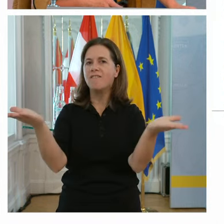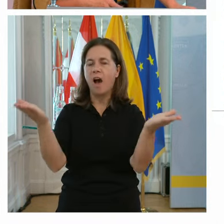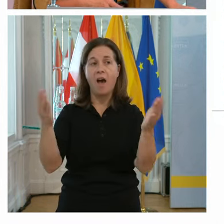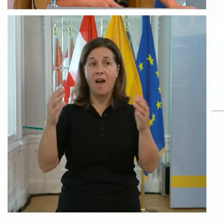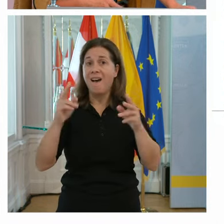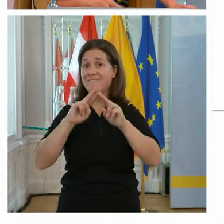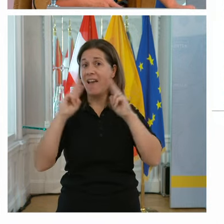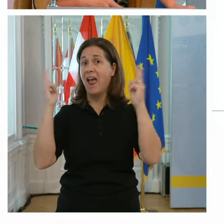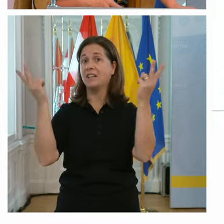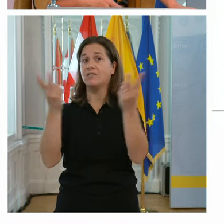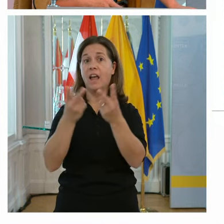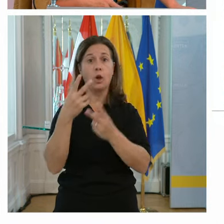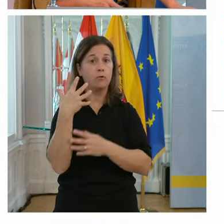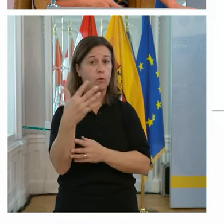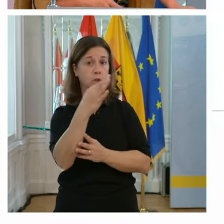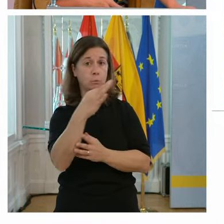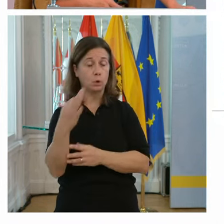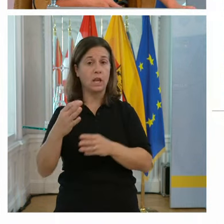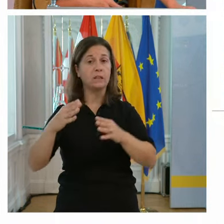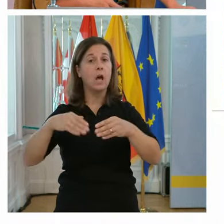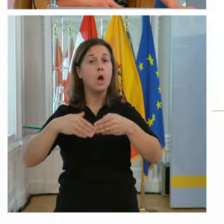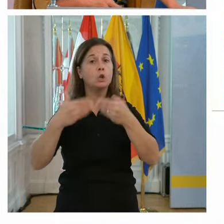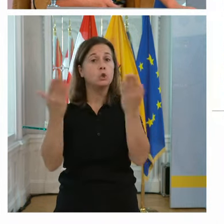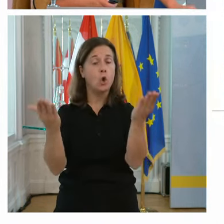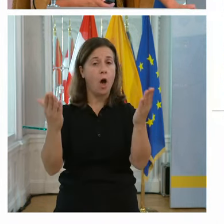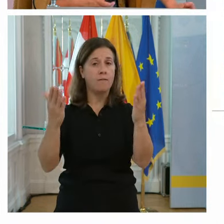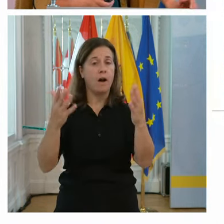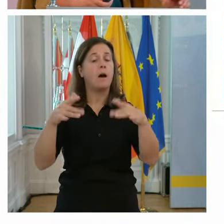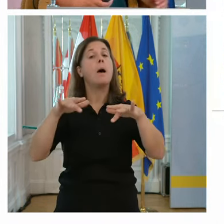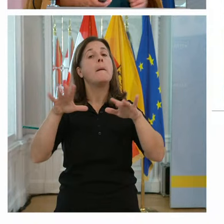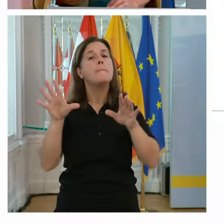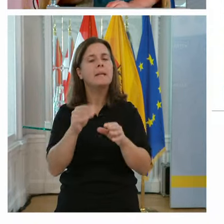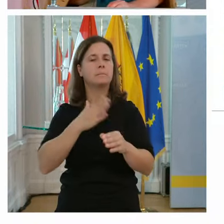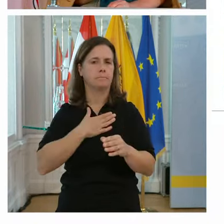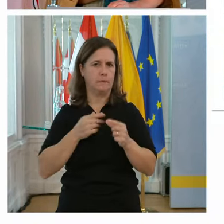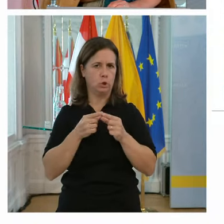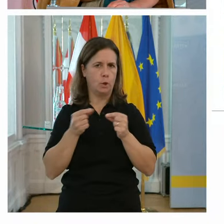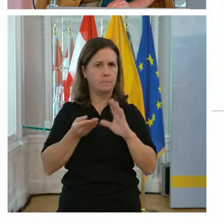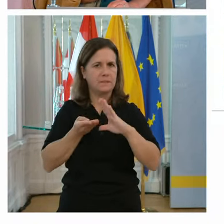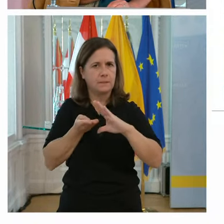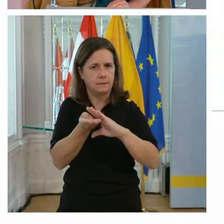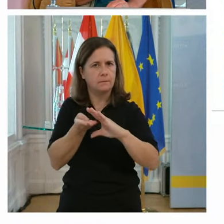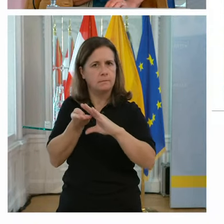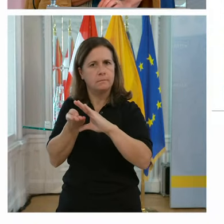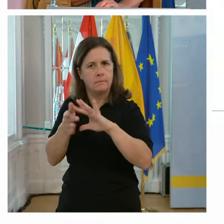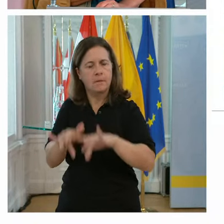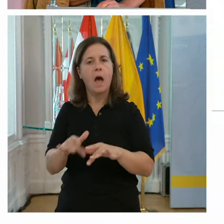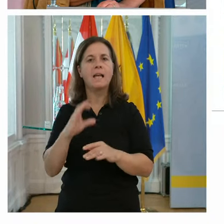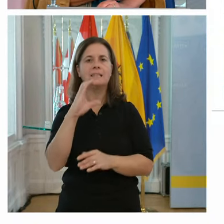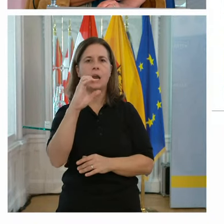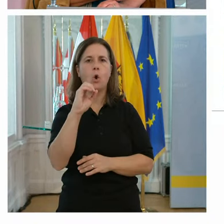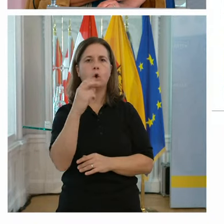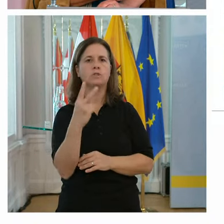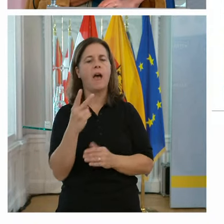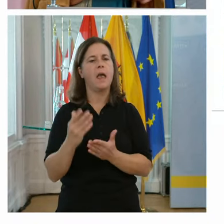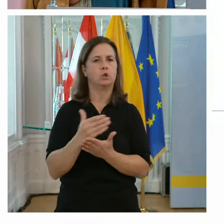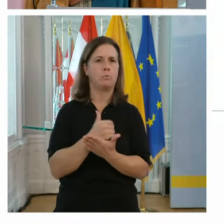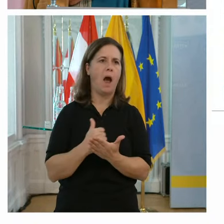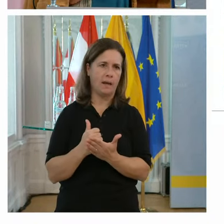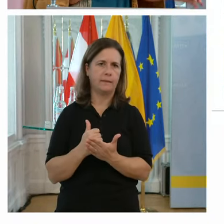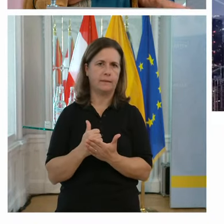weltweit, 50% der Serverfarmen weltweit laufen mit unseren Energiesparchips, dort CO2